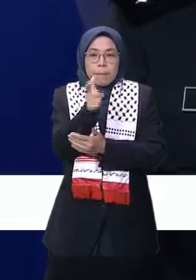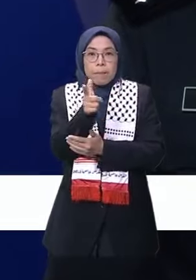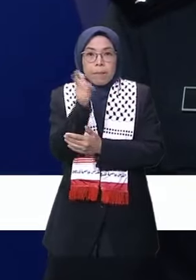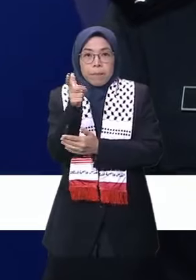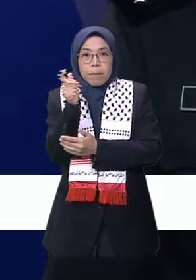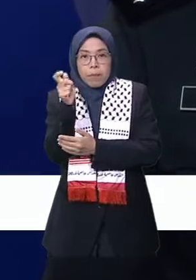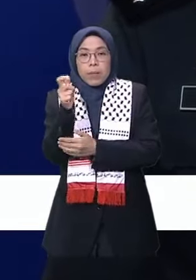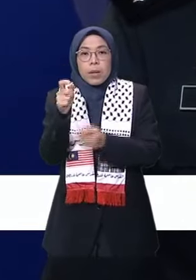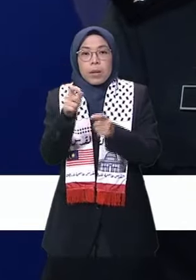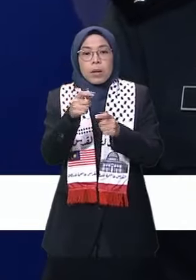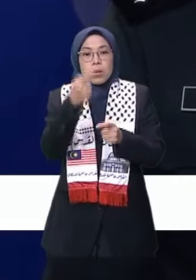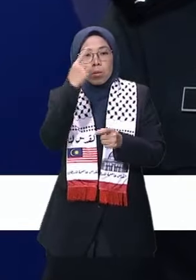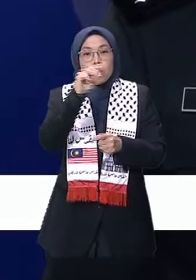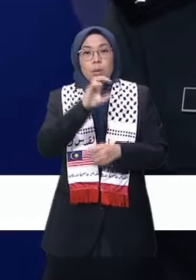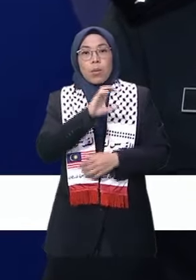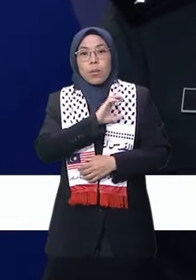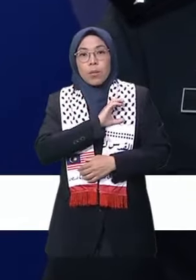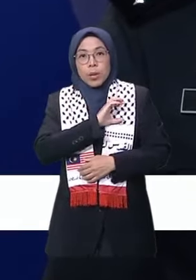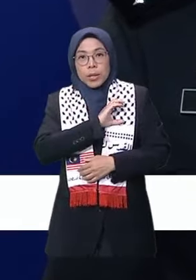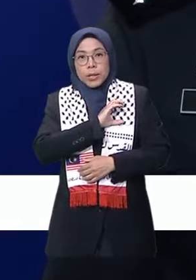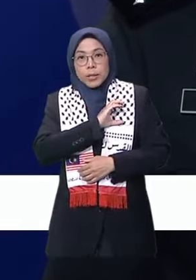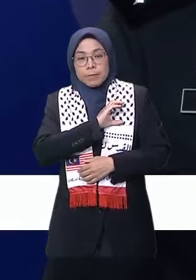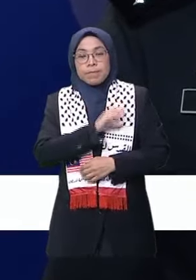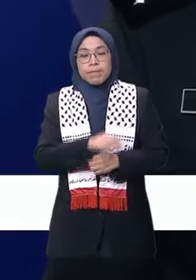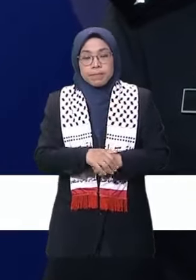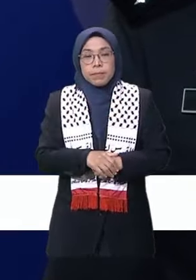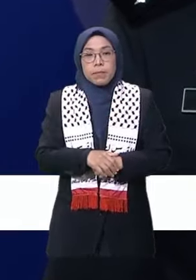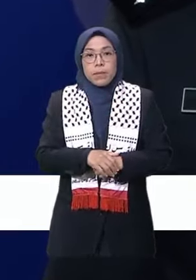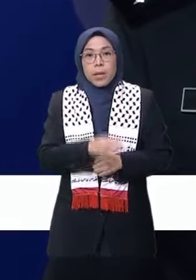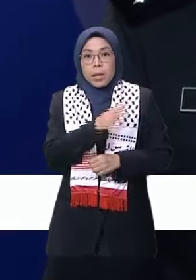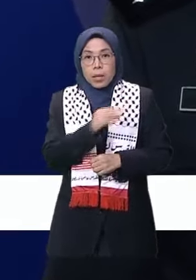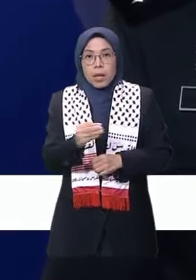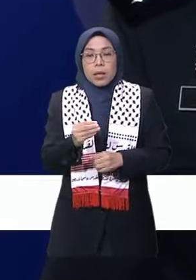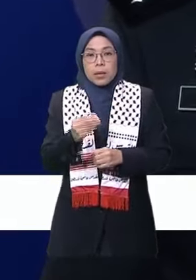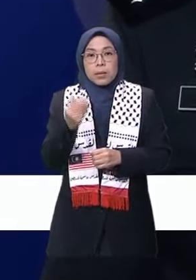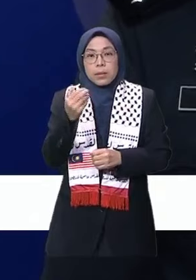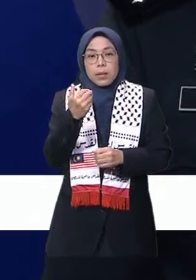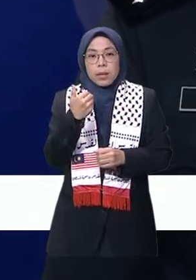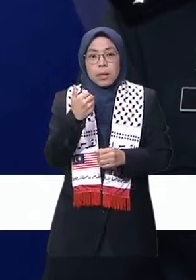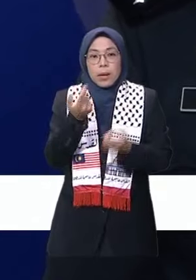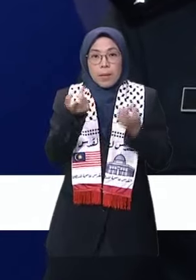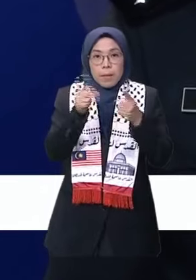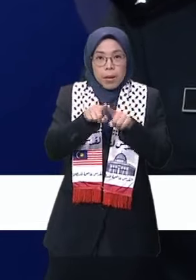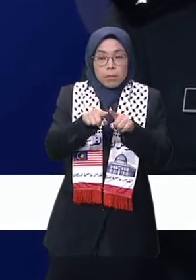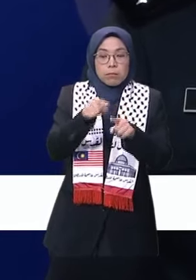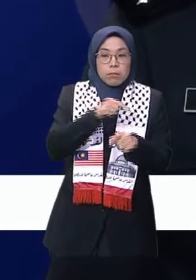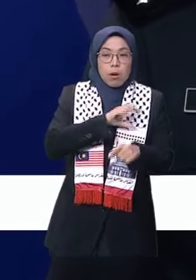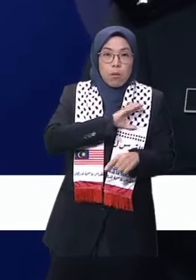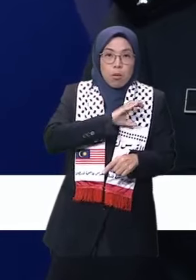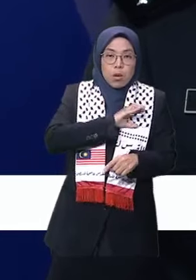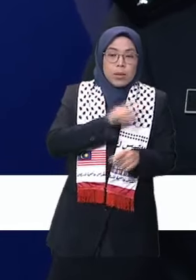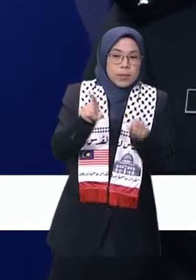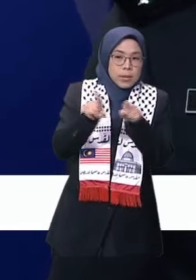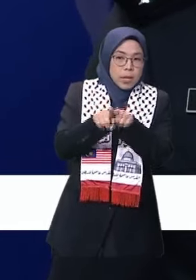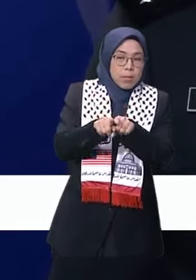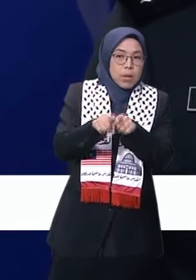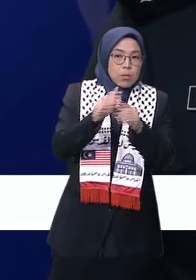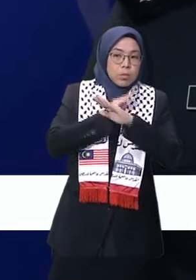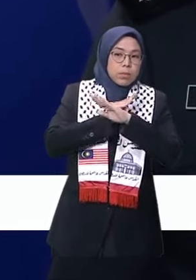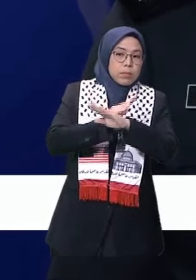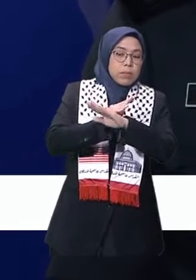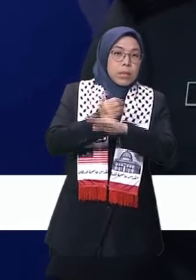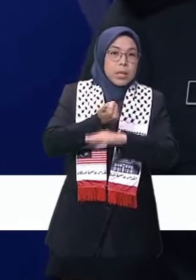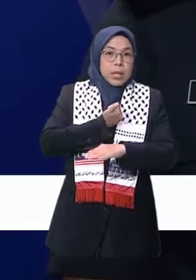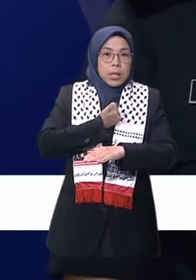tembakan ke arah pihak pasukan keselamatan dan menyebabkan pihak keselamatan dalam konteks mempertahankan